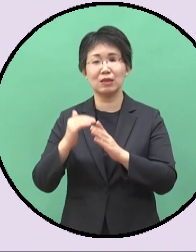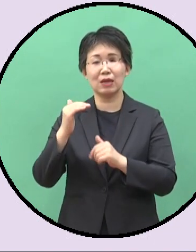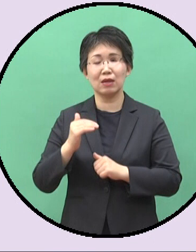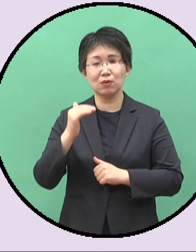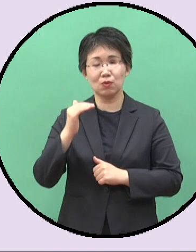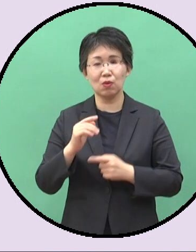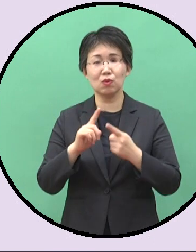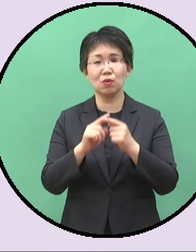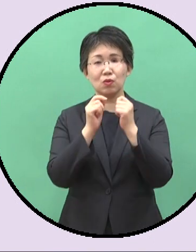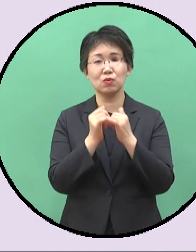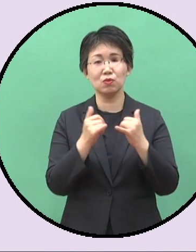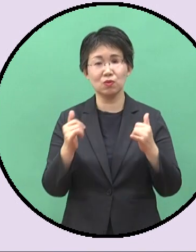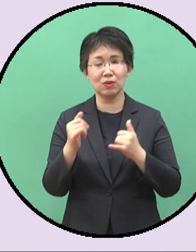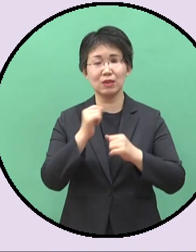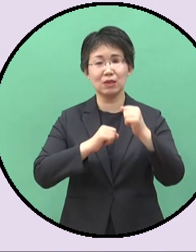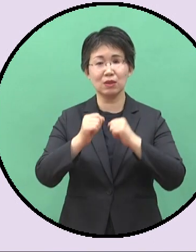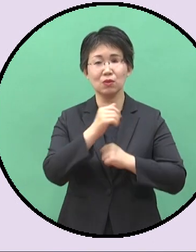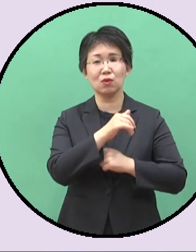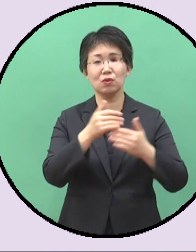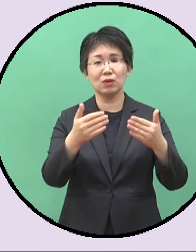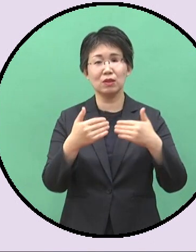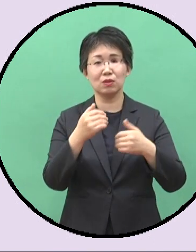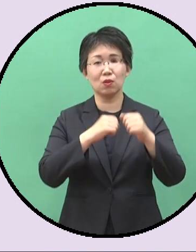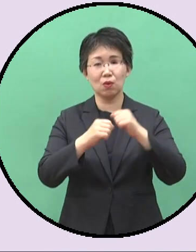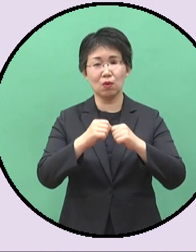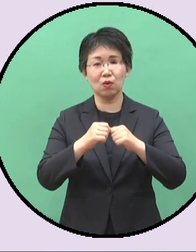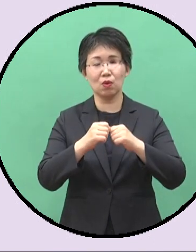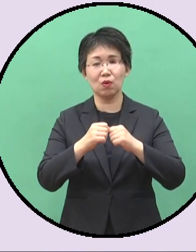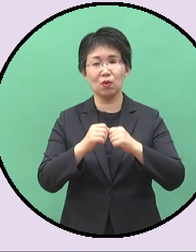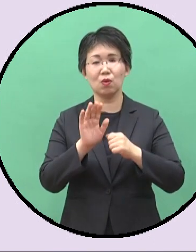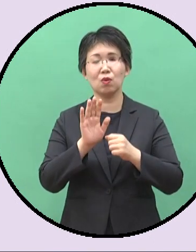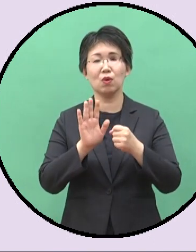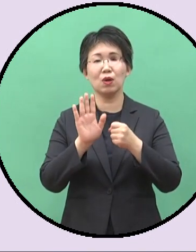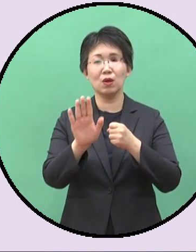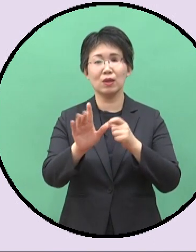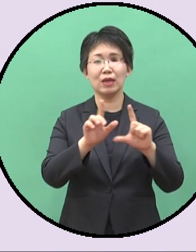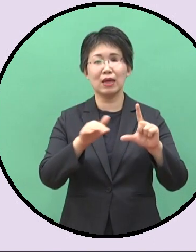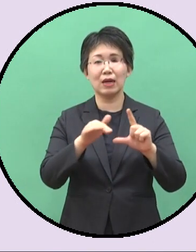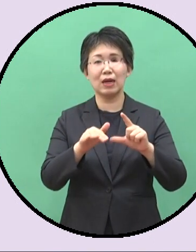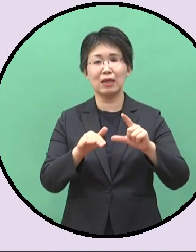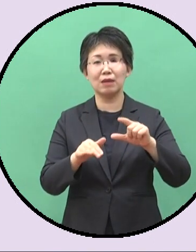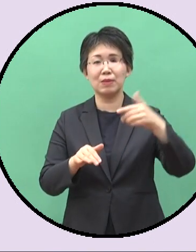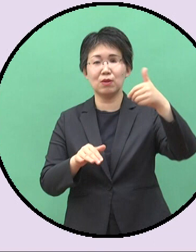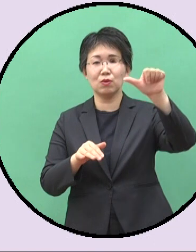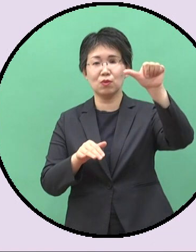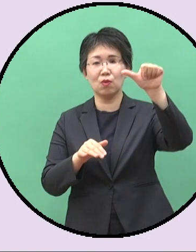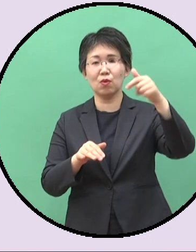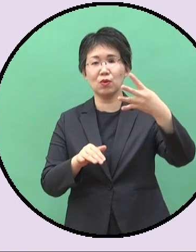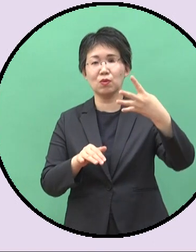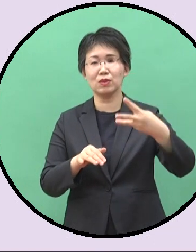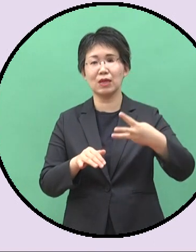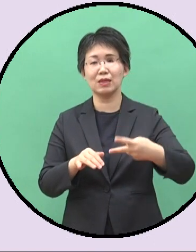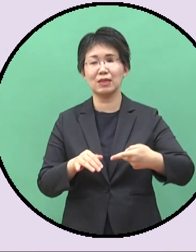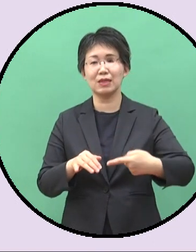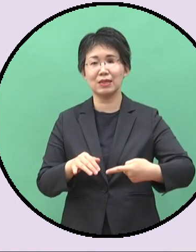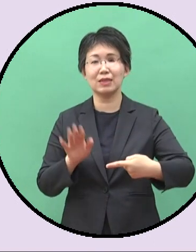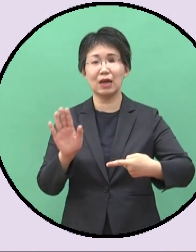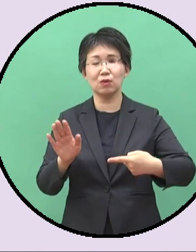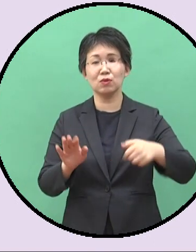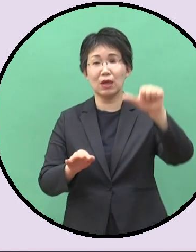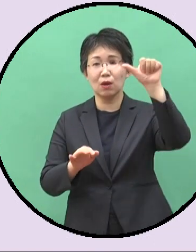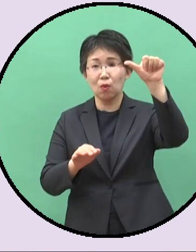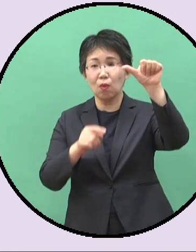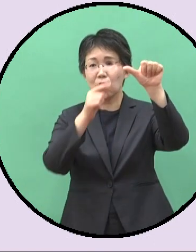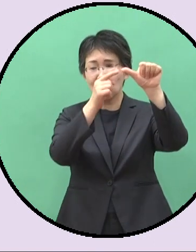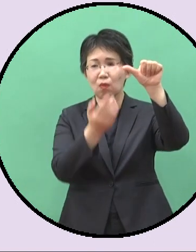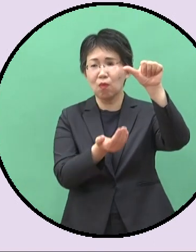民の方々が取るべき行動を警戒レベル1から5までの5段階で表しており、数字が大きく